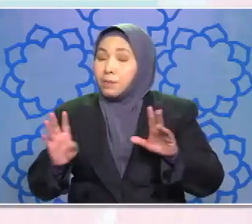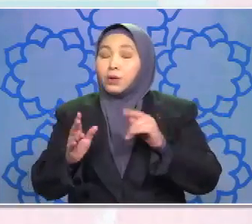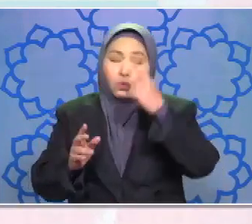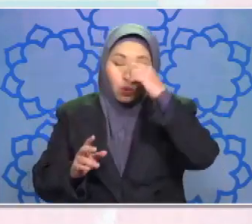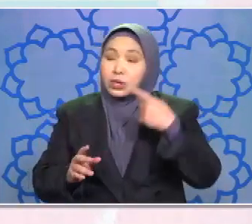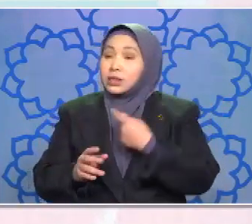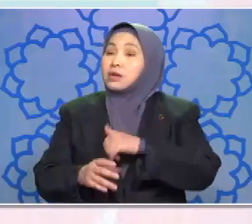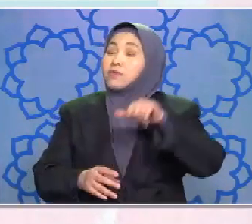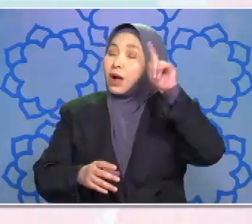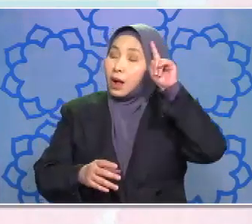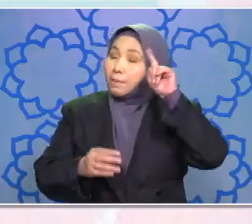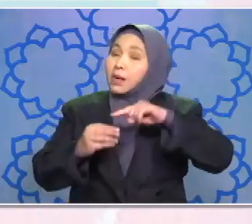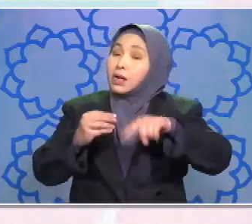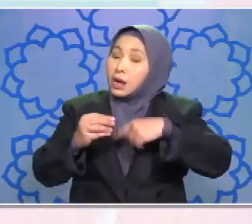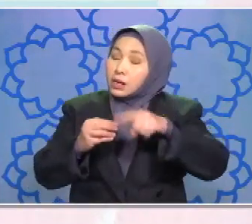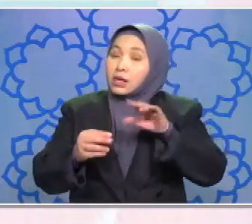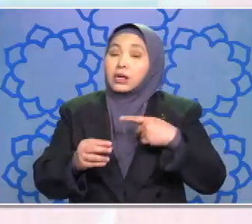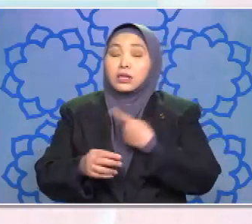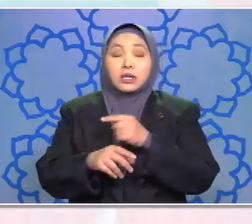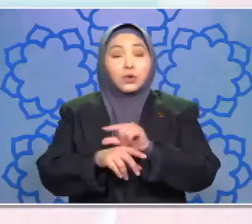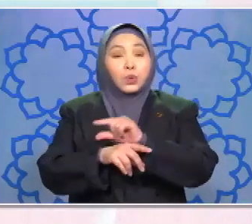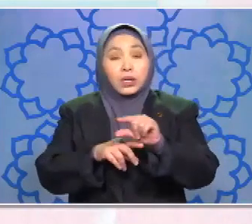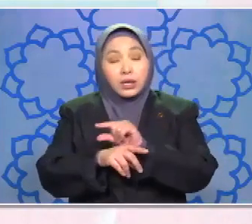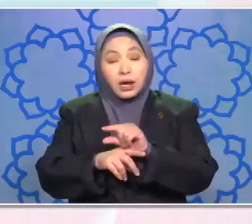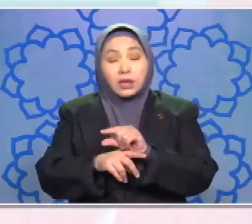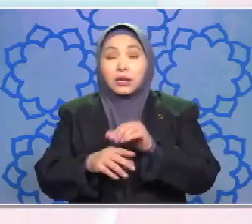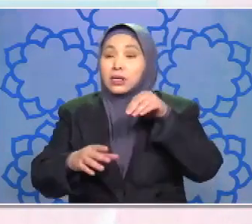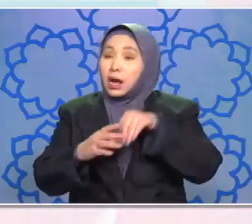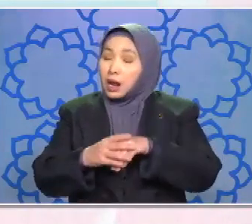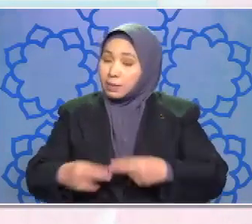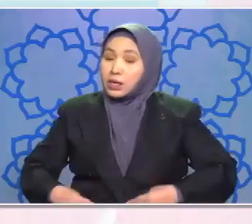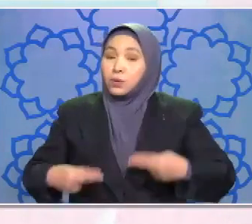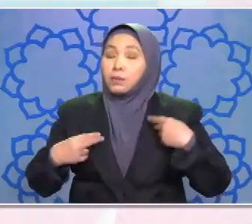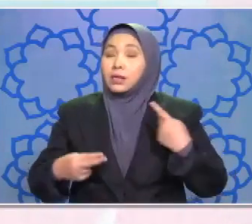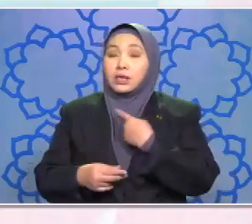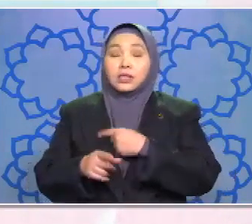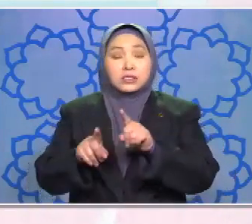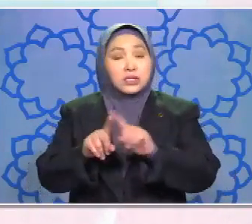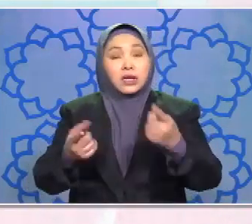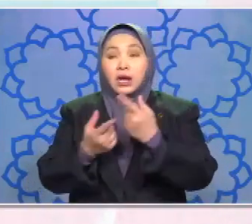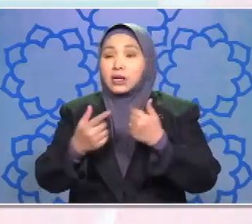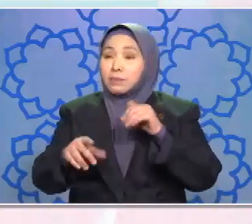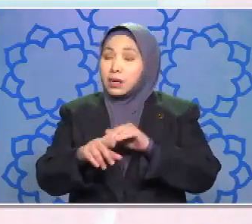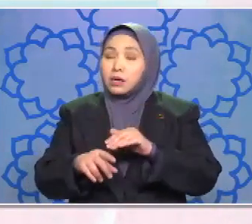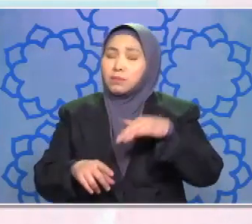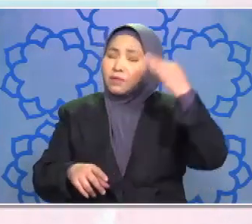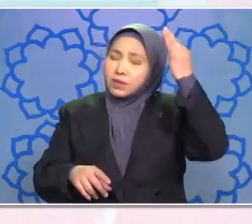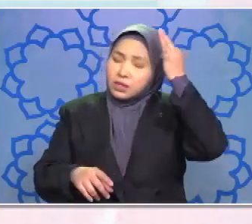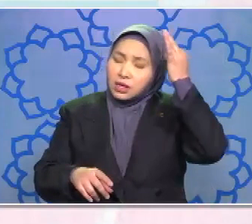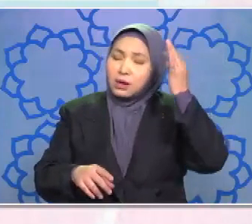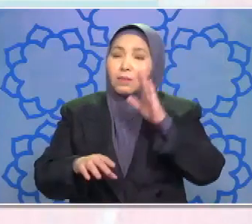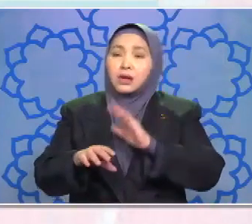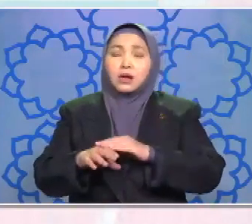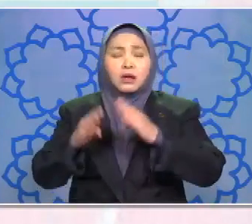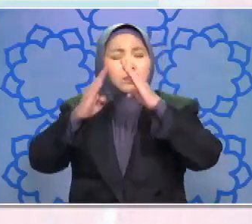faham tentang perkara yang kita gunakan dalam kehidupan kita selain daripada berfikir pada